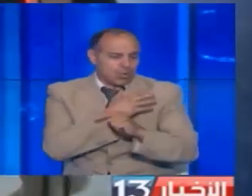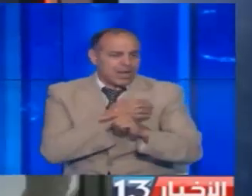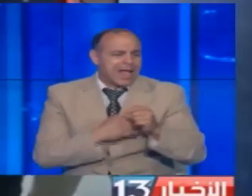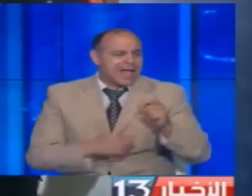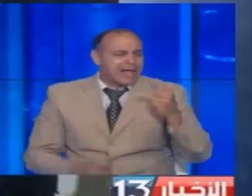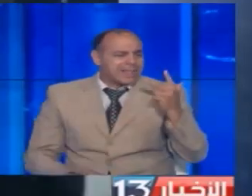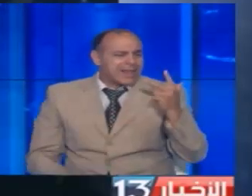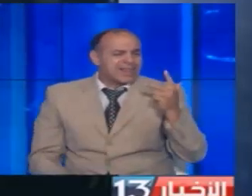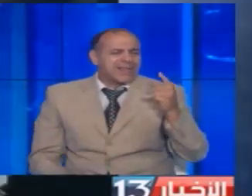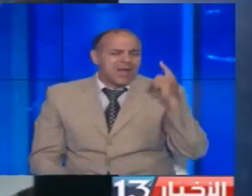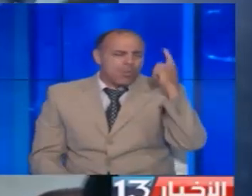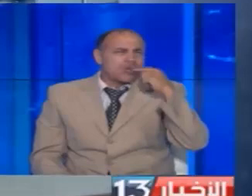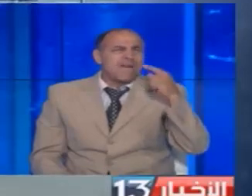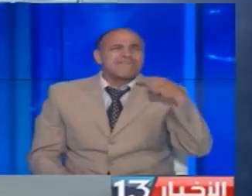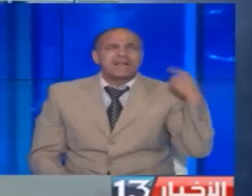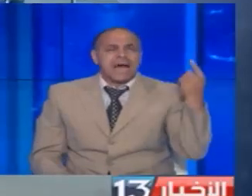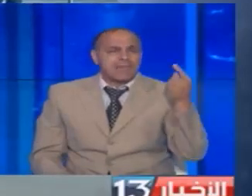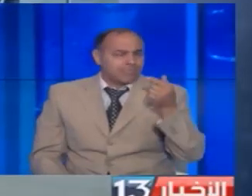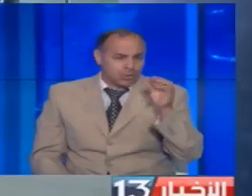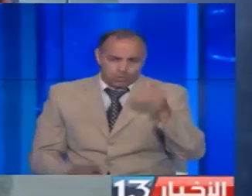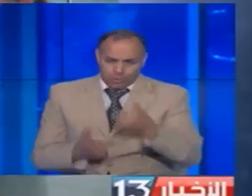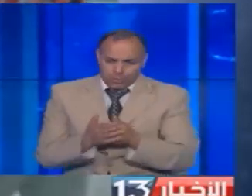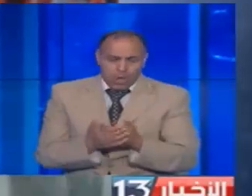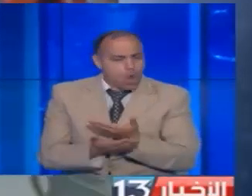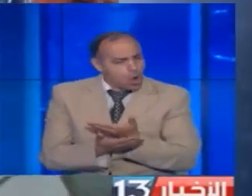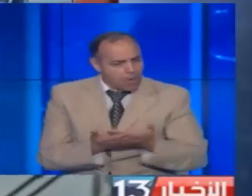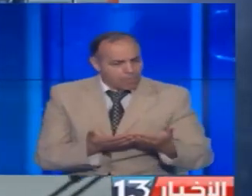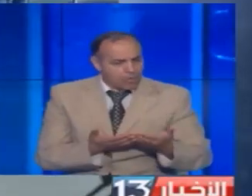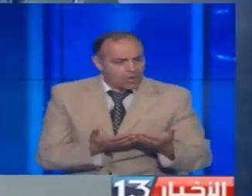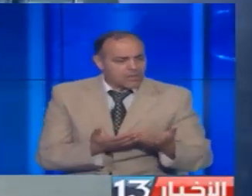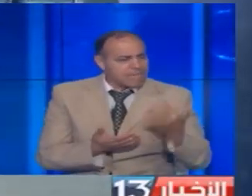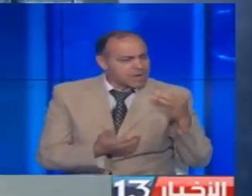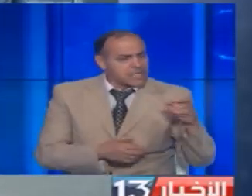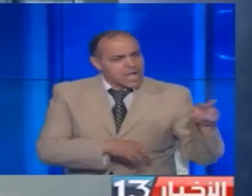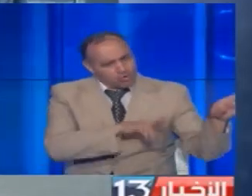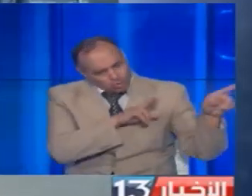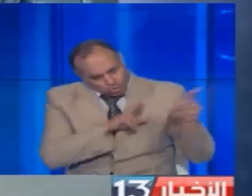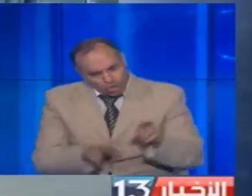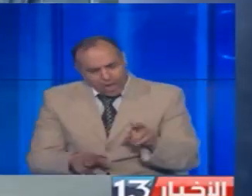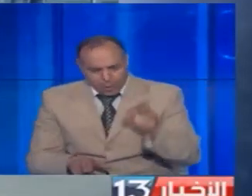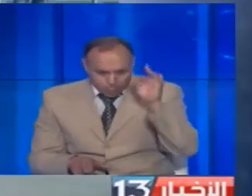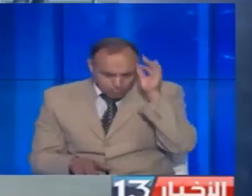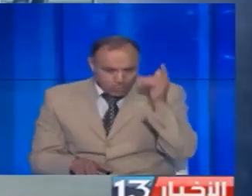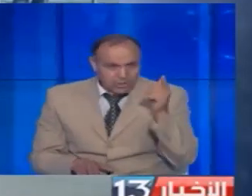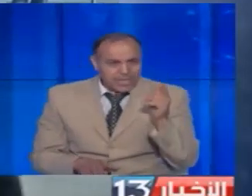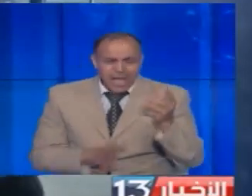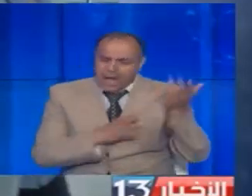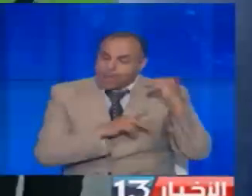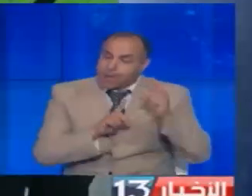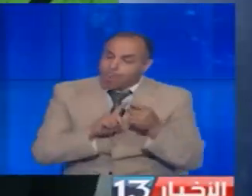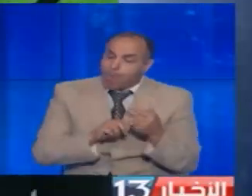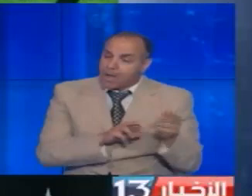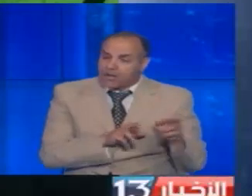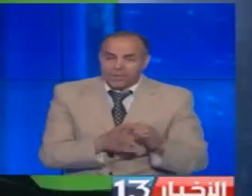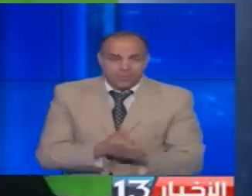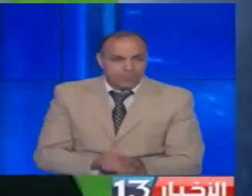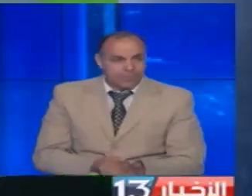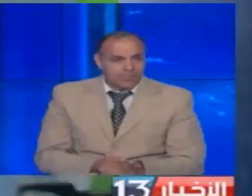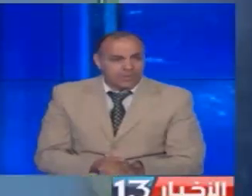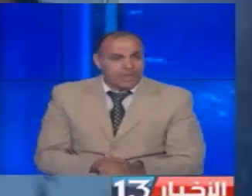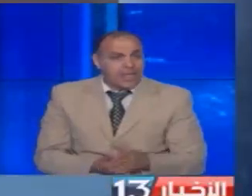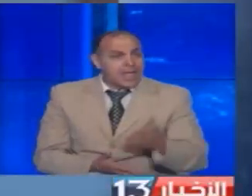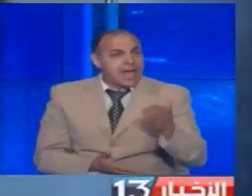أحسن وجهة عالمية، وزادة الكونفيونس اللي رجعت للسوق الفرنسية اللي هي سوق تقليدية مهمة.